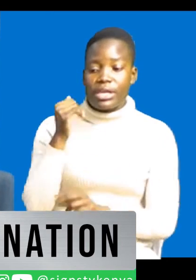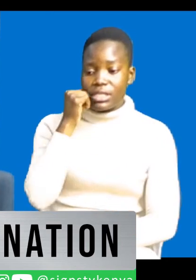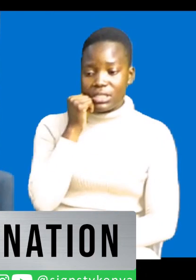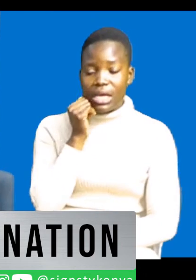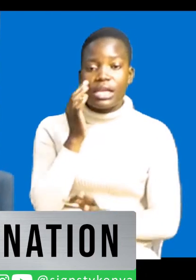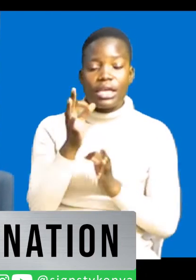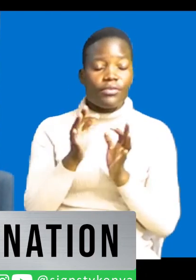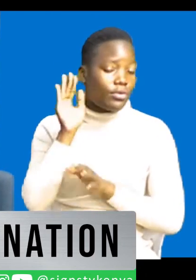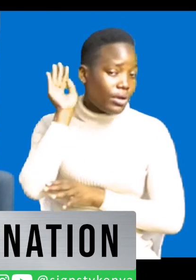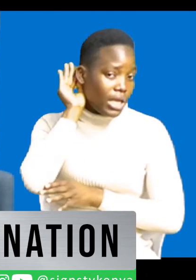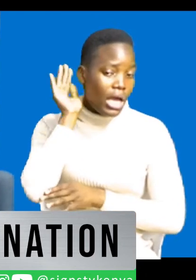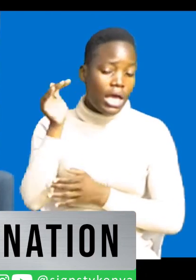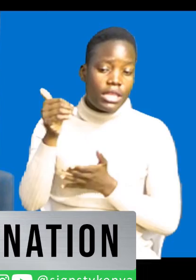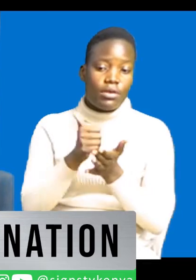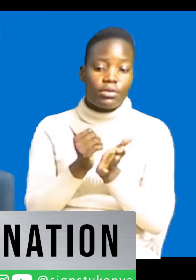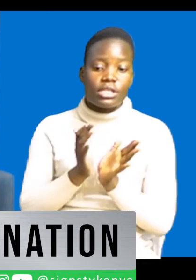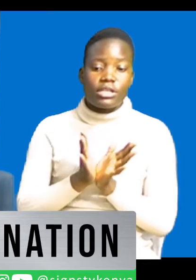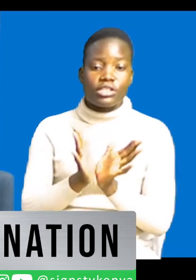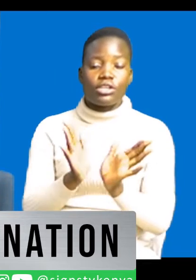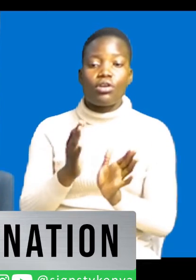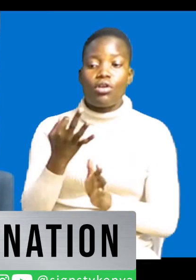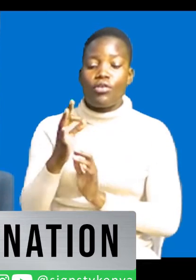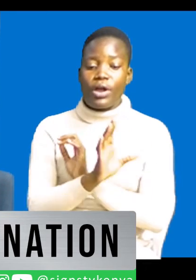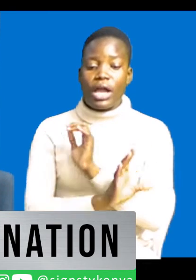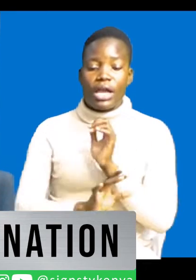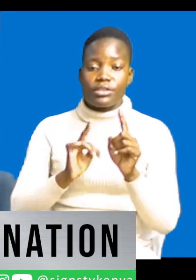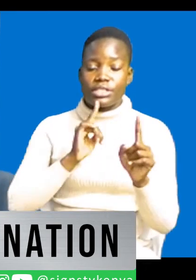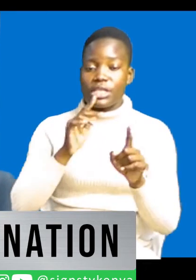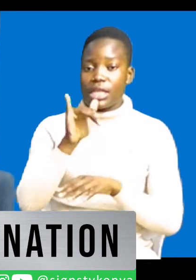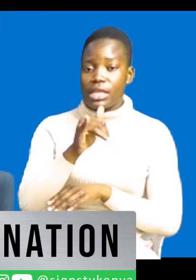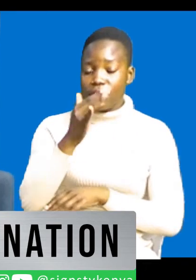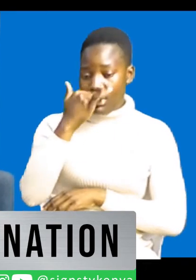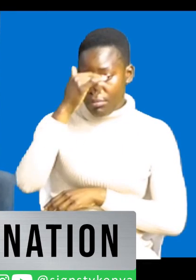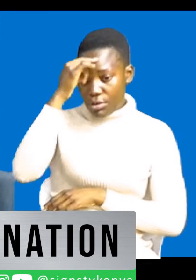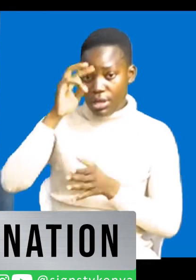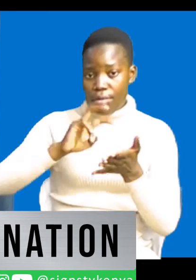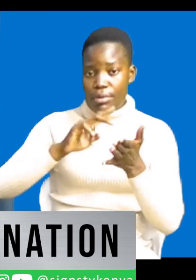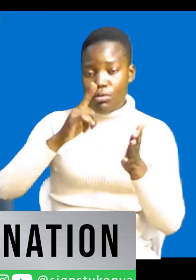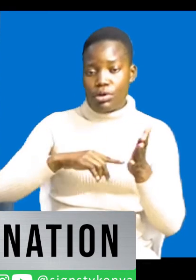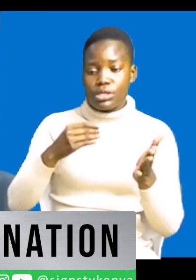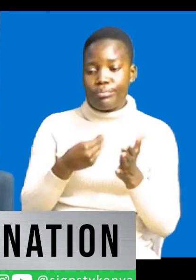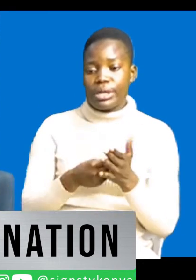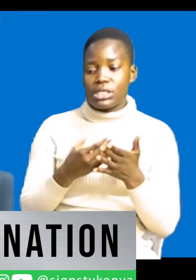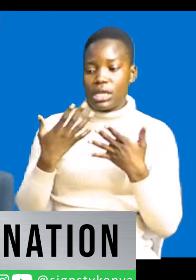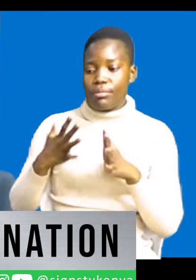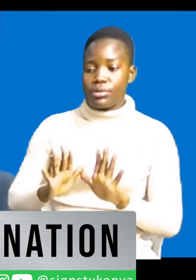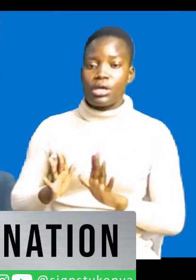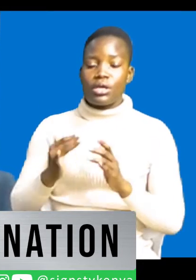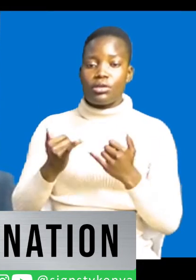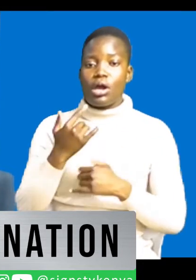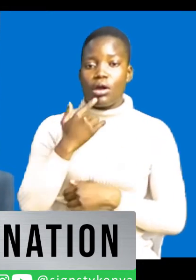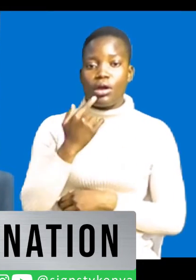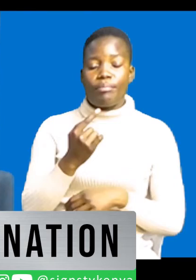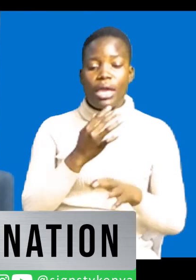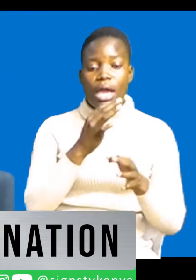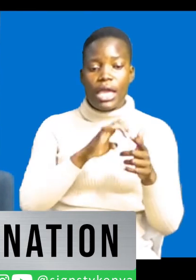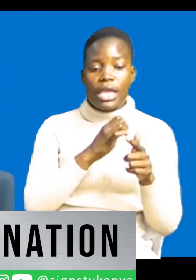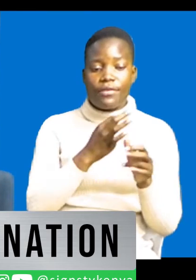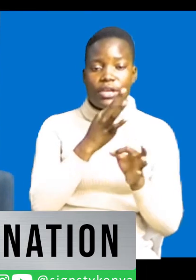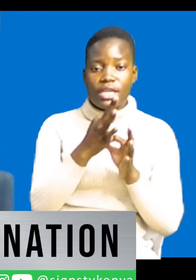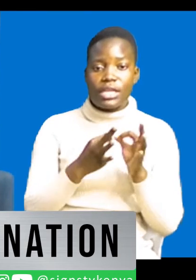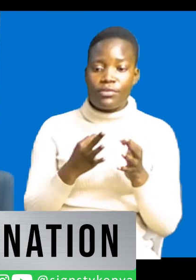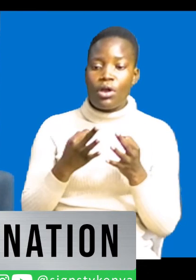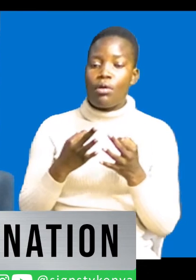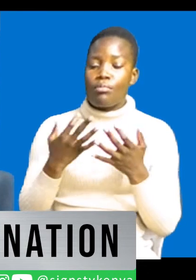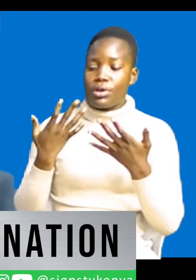hear the auditor general of a country saying that Jonah, because it means pesa inapotea. So wanawaambia hata mkipoteza